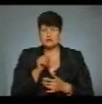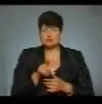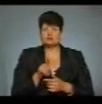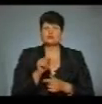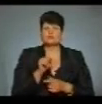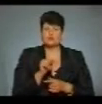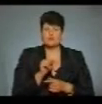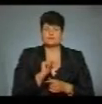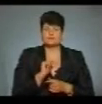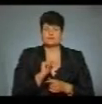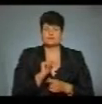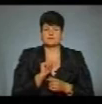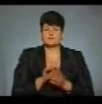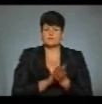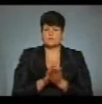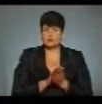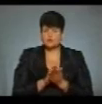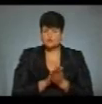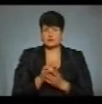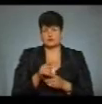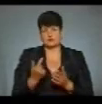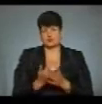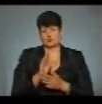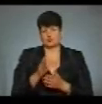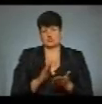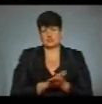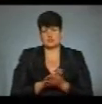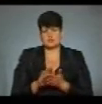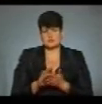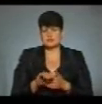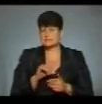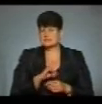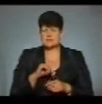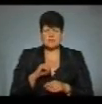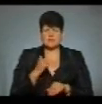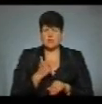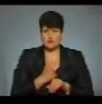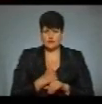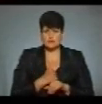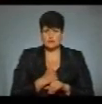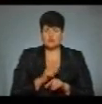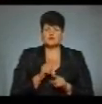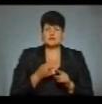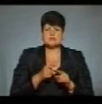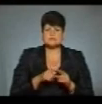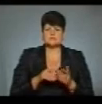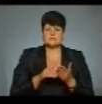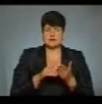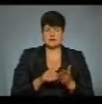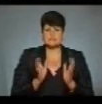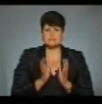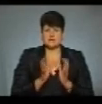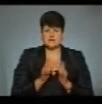його сполоснути і він був знову чистий. Саме головне, що це сприяє